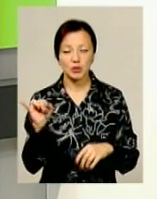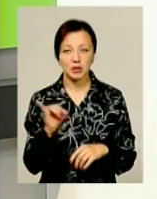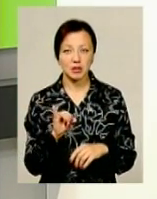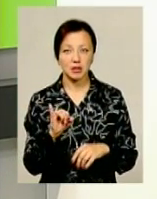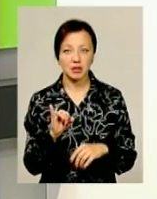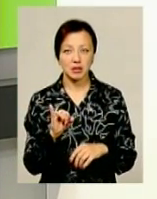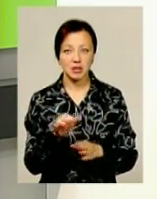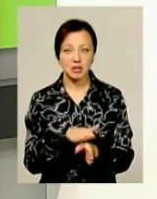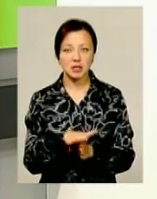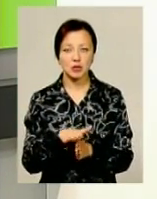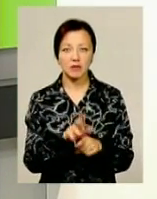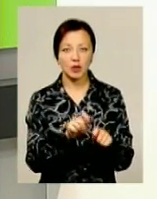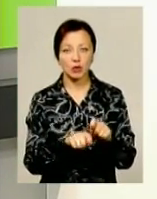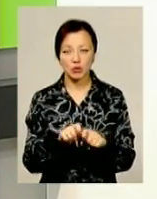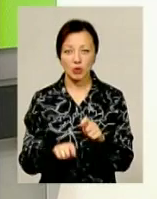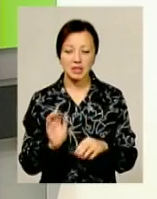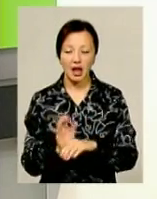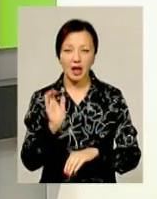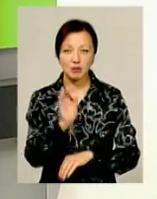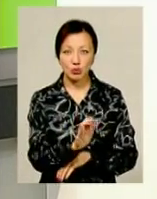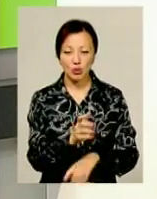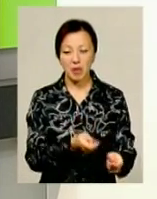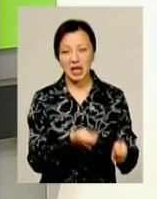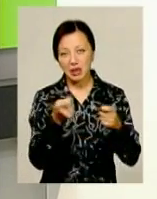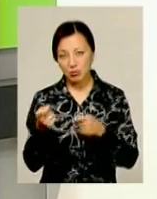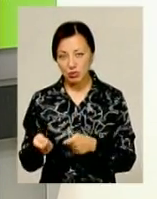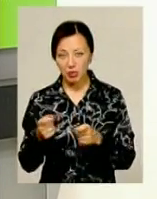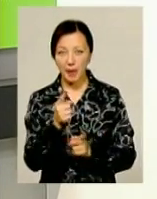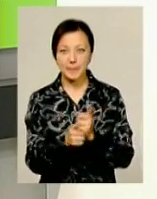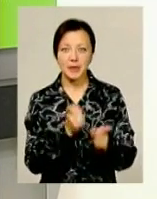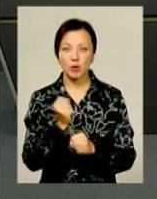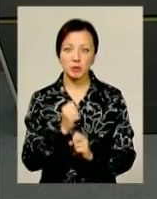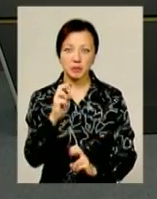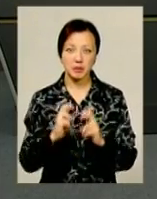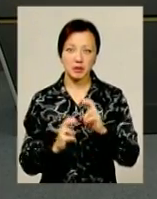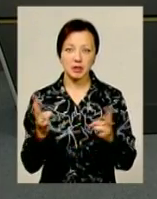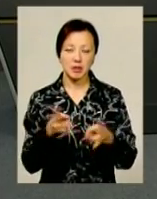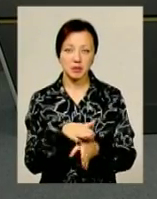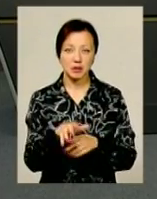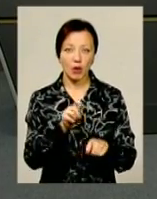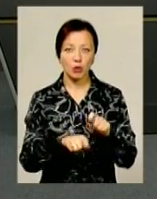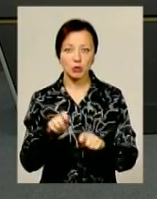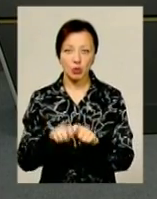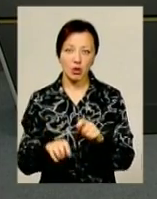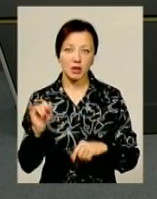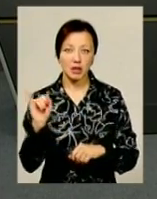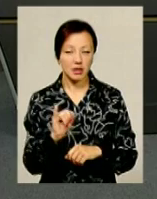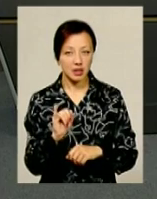потрібно здійснювати контроль за експортом, за імпортом, і на переробних підприємствах треба здійснювати контроль,